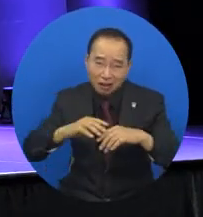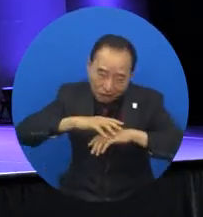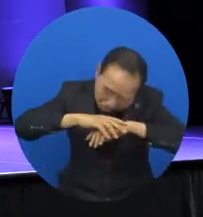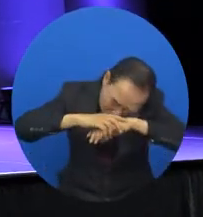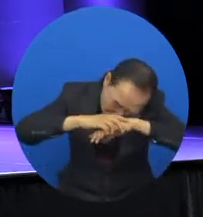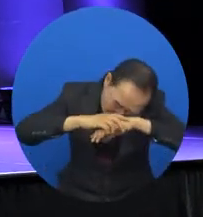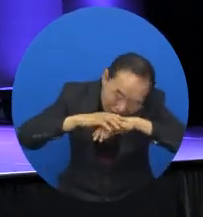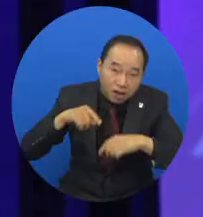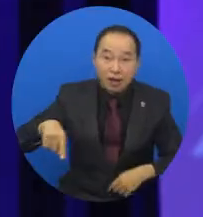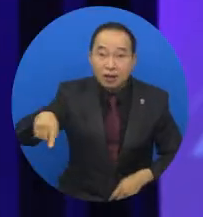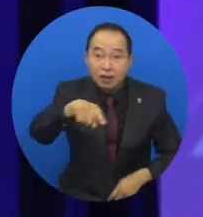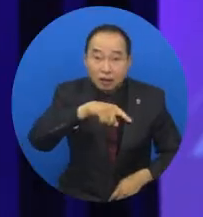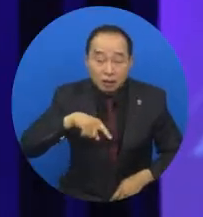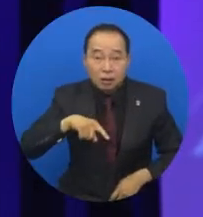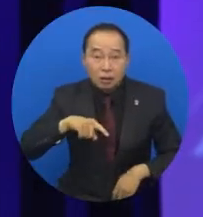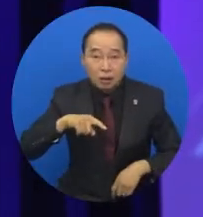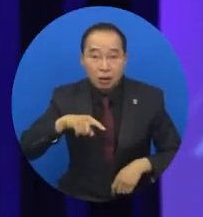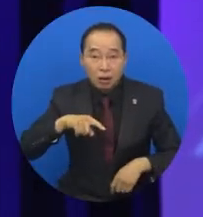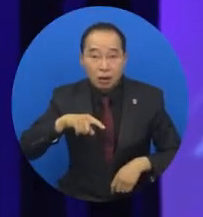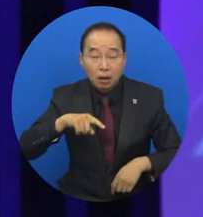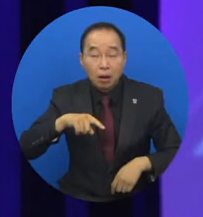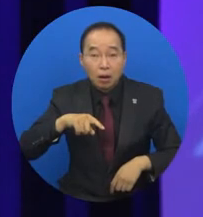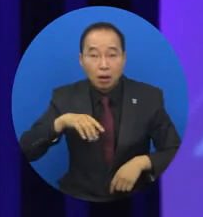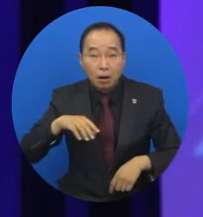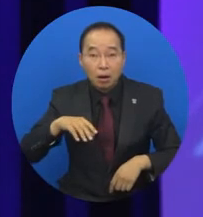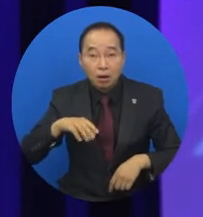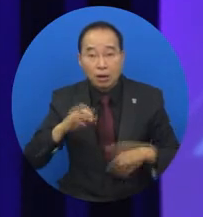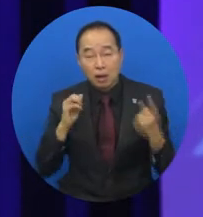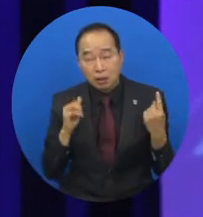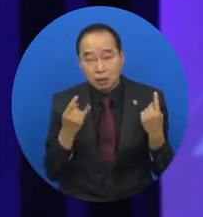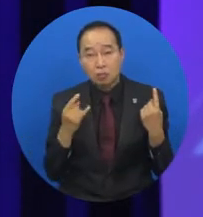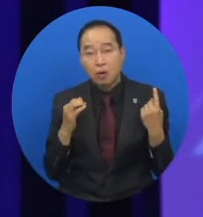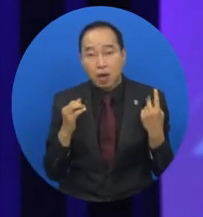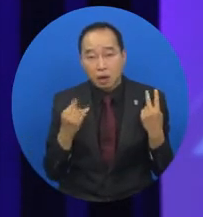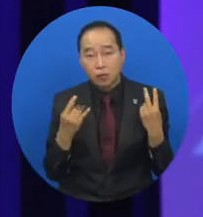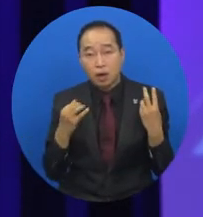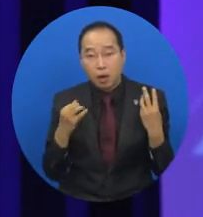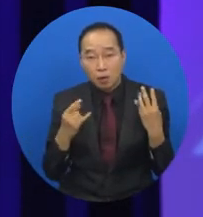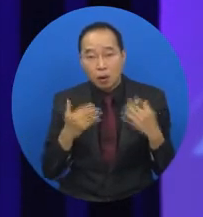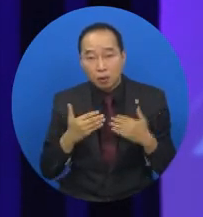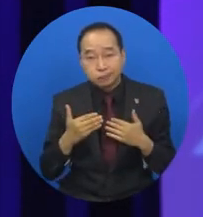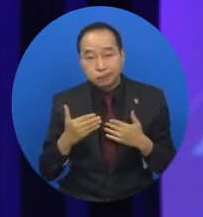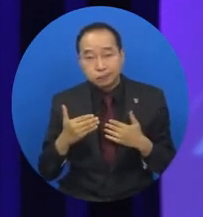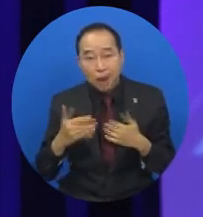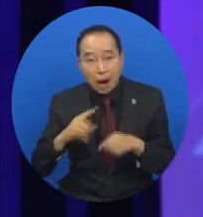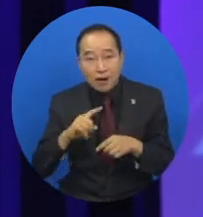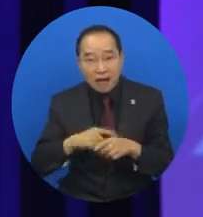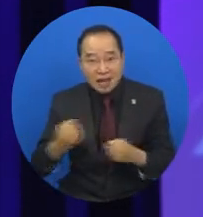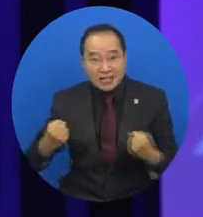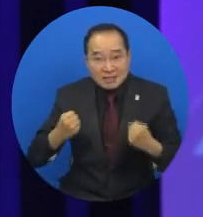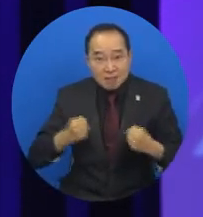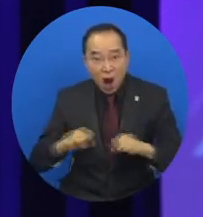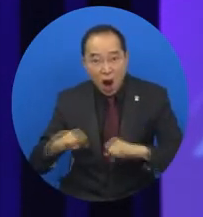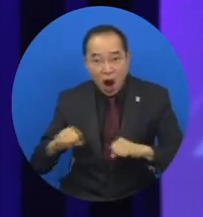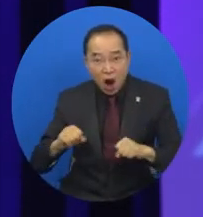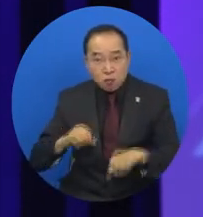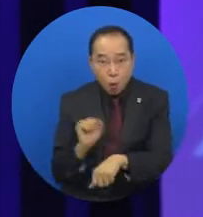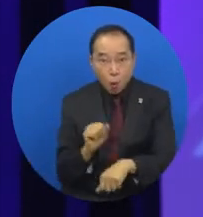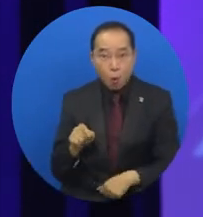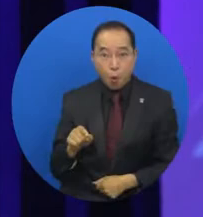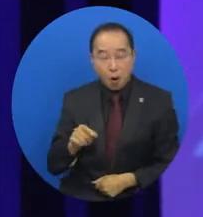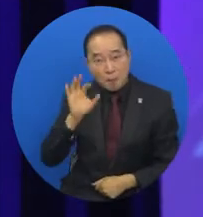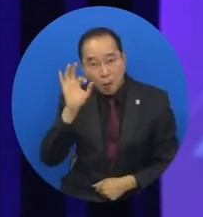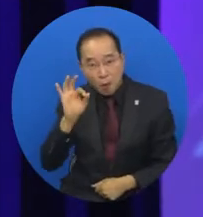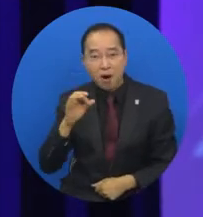않는 그 학생들이 얼마나 활발하고 그리고 척추도 이렇게 뚝 서고 에너지가 넘치는지